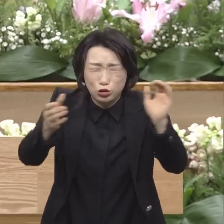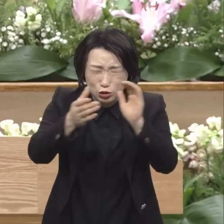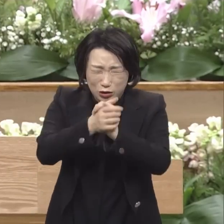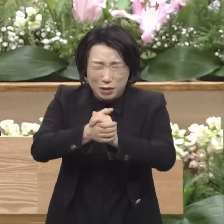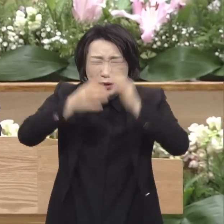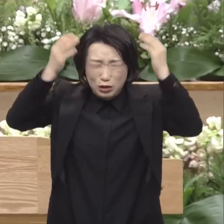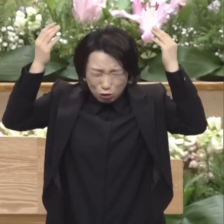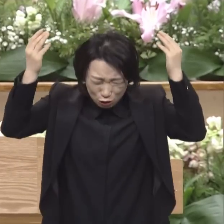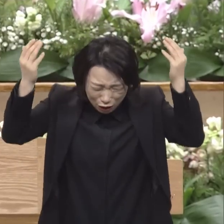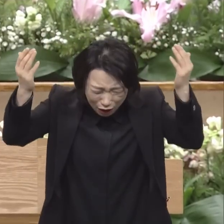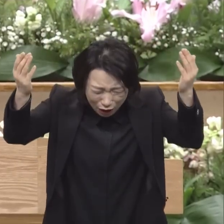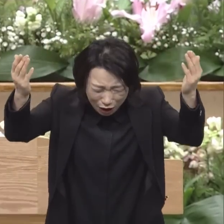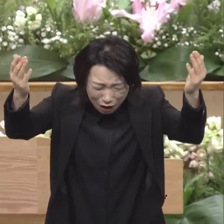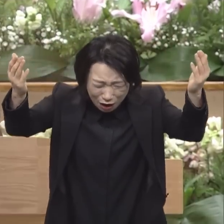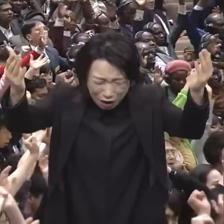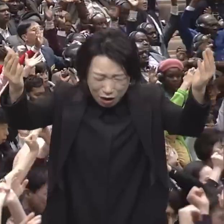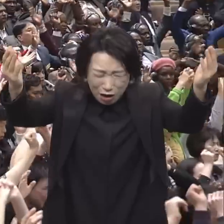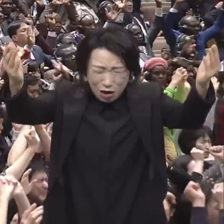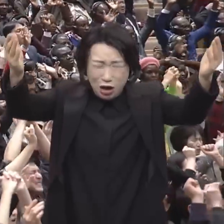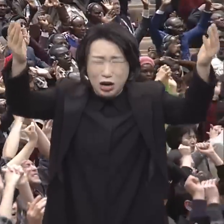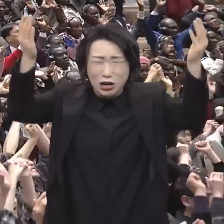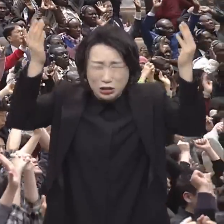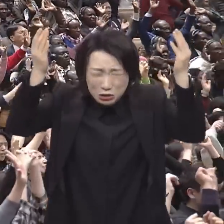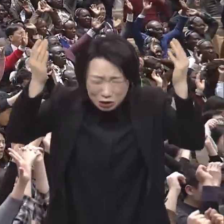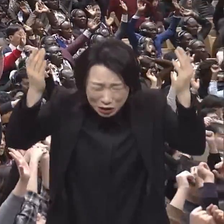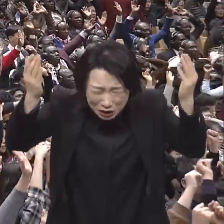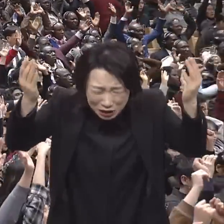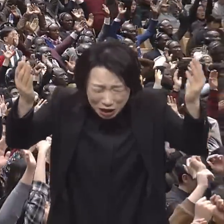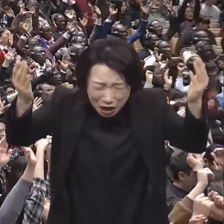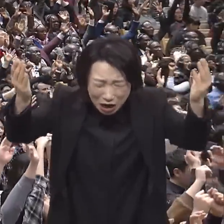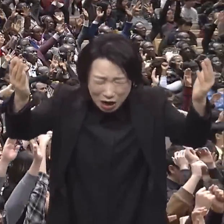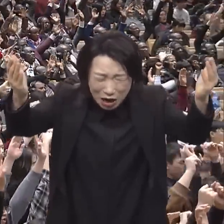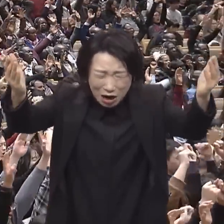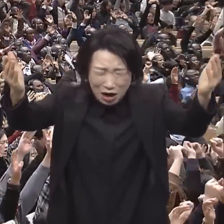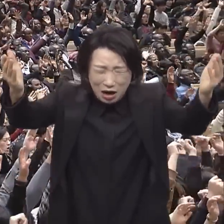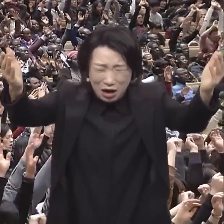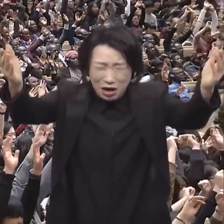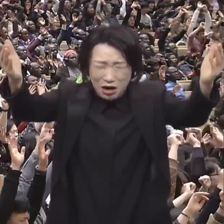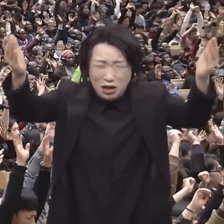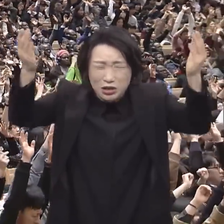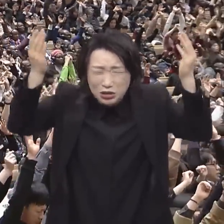삼창하고 기도합니다. 주여, 주여.